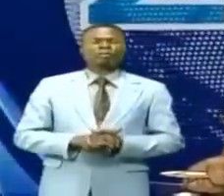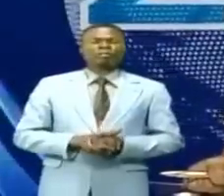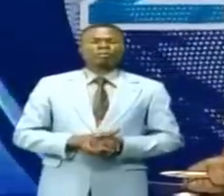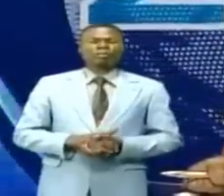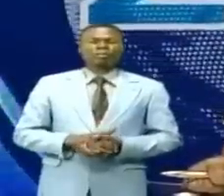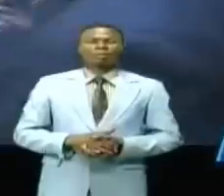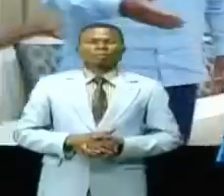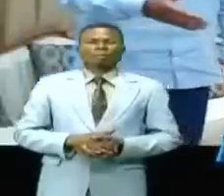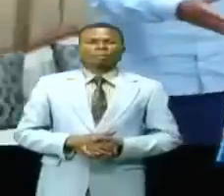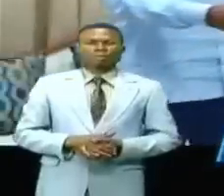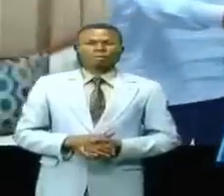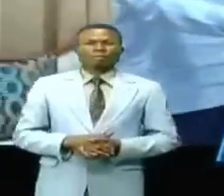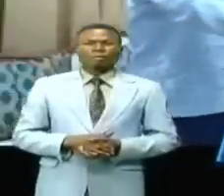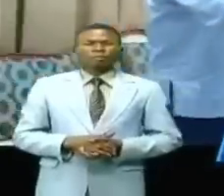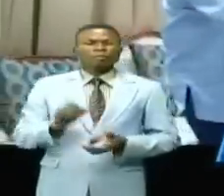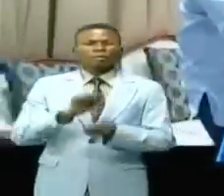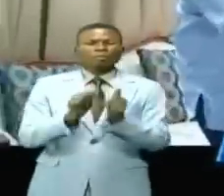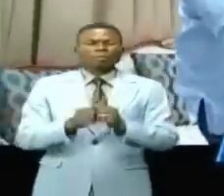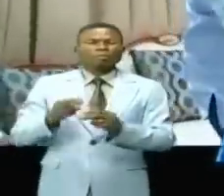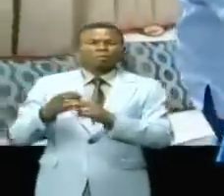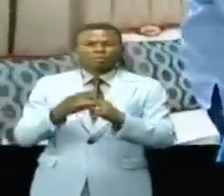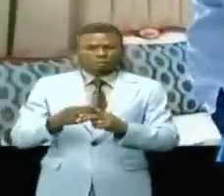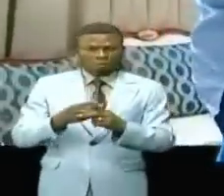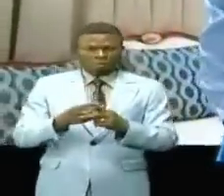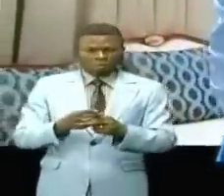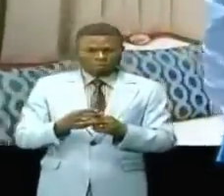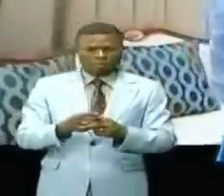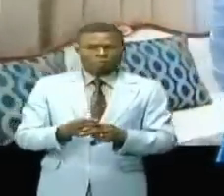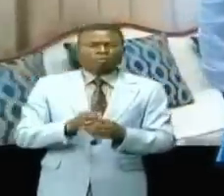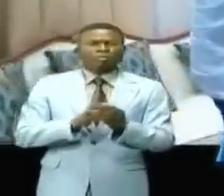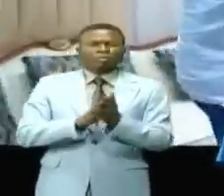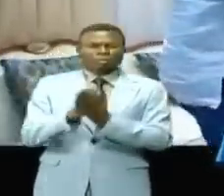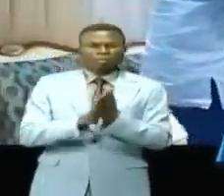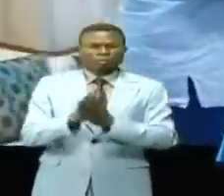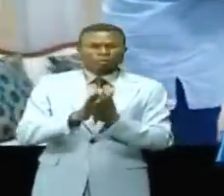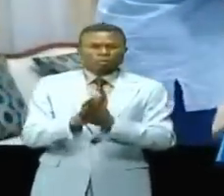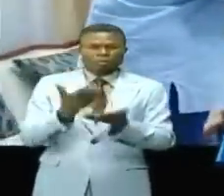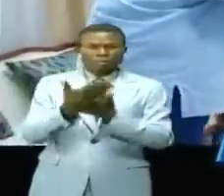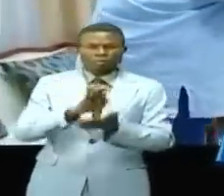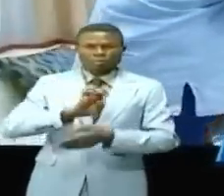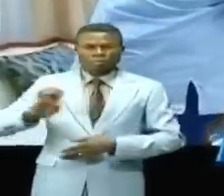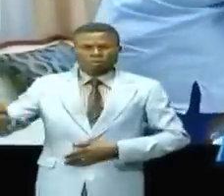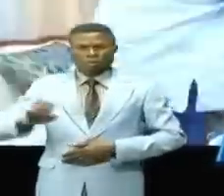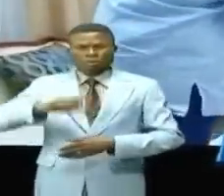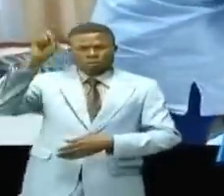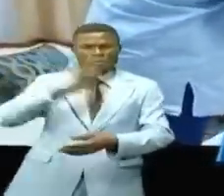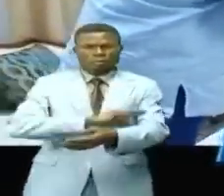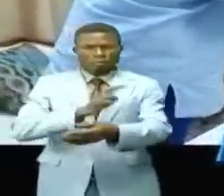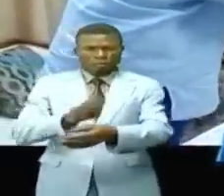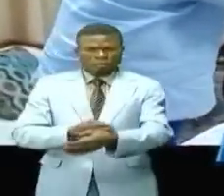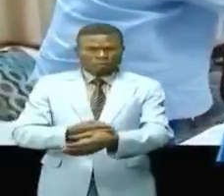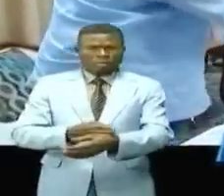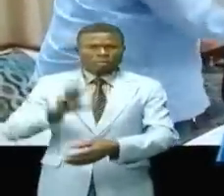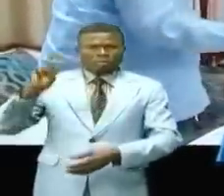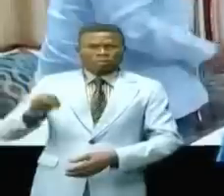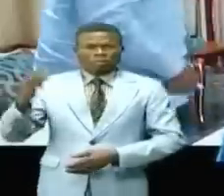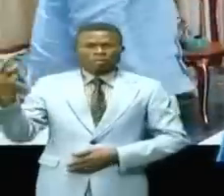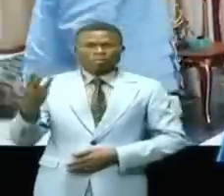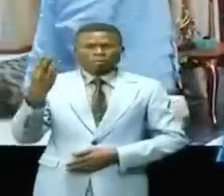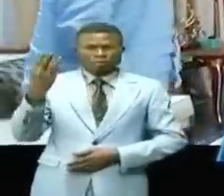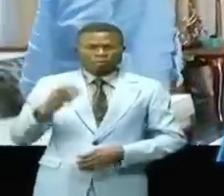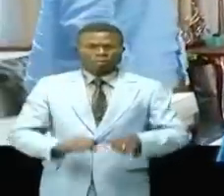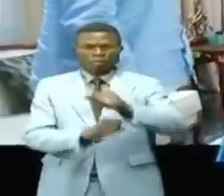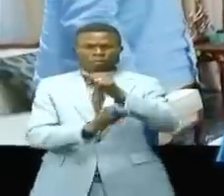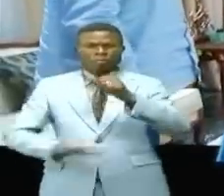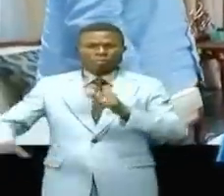Mondisho. La situation sécuritaire préoccupante au Nord Kivu, dans l'est de la RDC, où le M23 soutenu par le